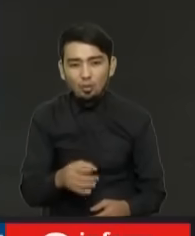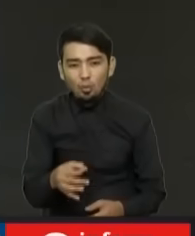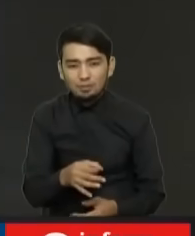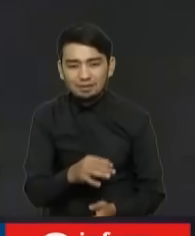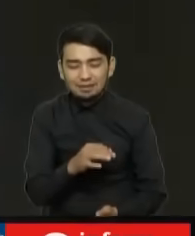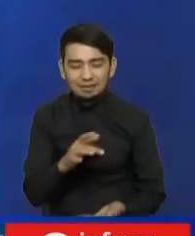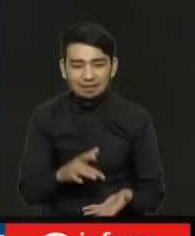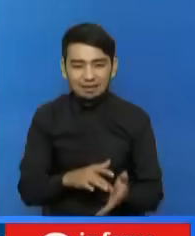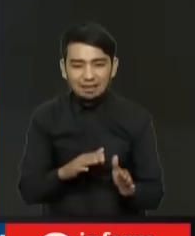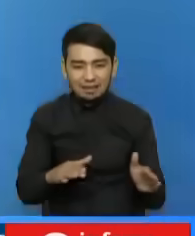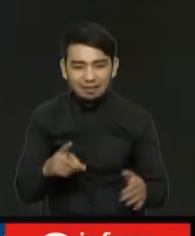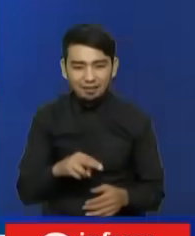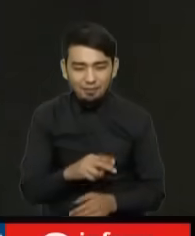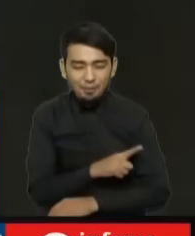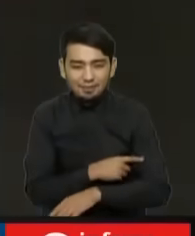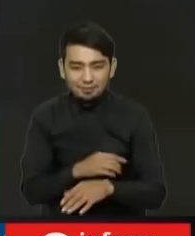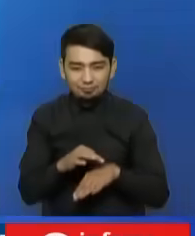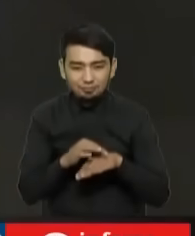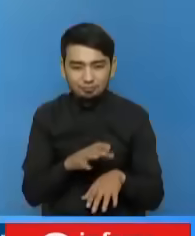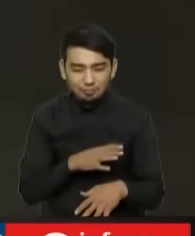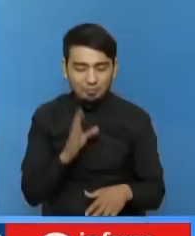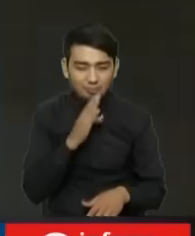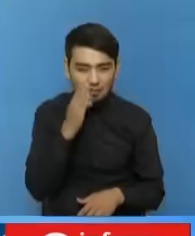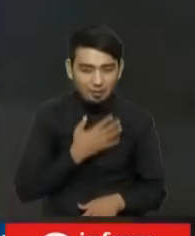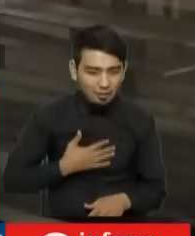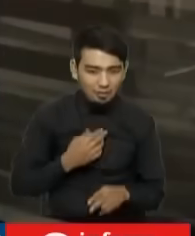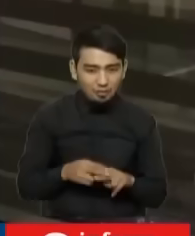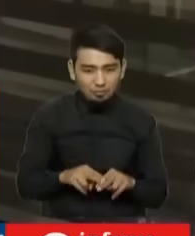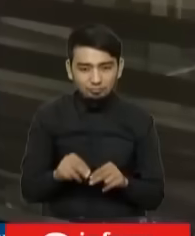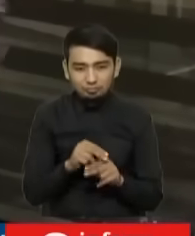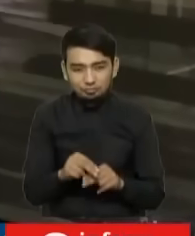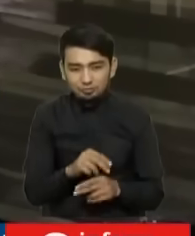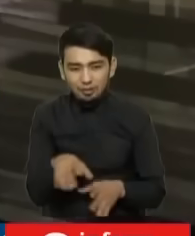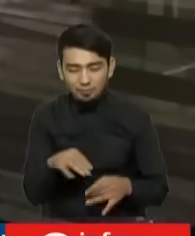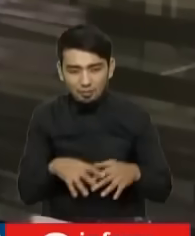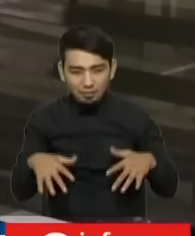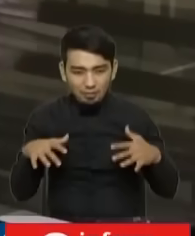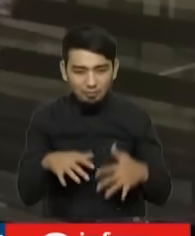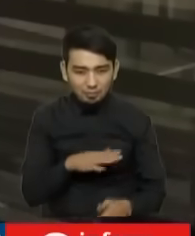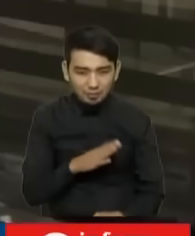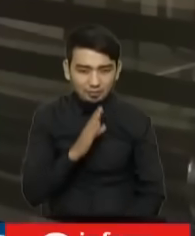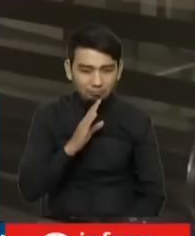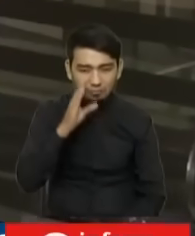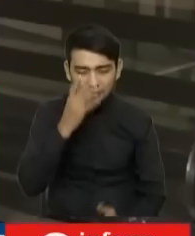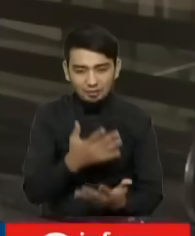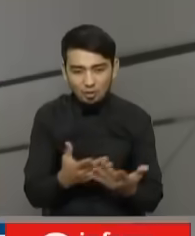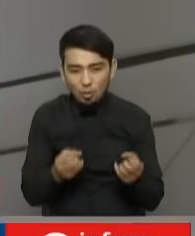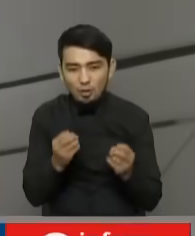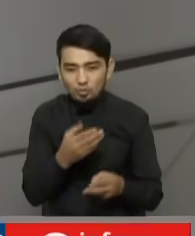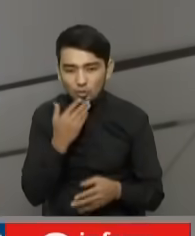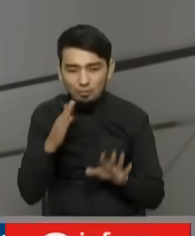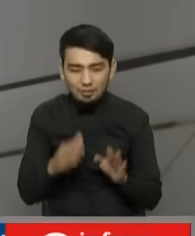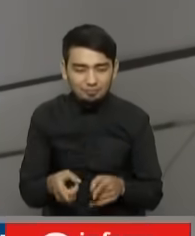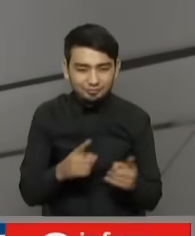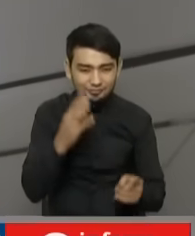жеткізді. Балалардың денсаулығына алаңдаған ата-аналар мен ұстаздар да емдеу мекемесінің маңында жүр. Тіпті ұл-қыздарды қауіпсіз жерге көшіремін деп